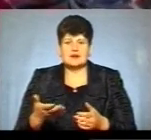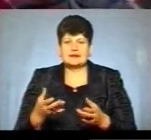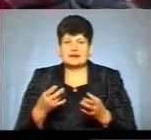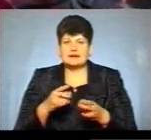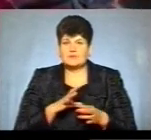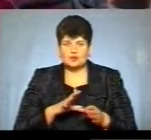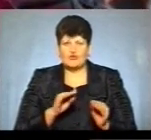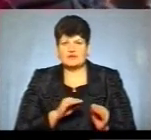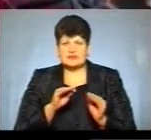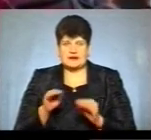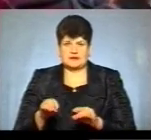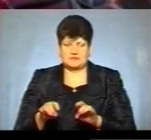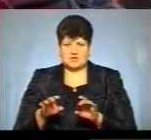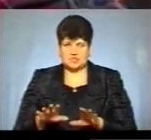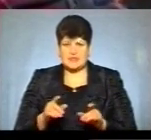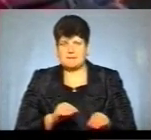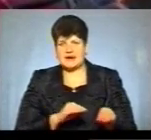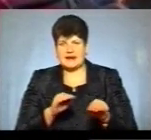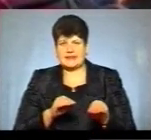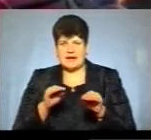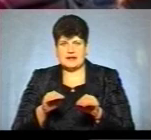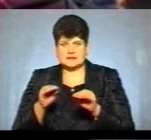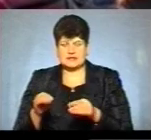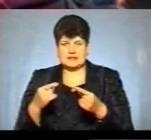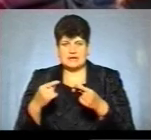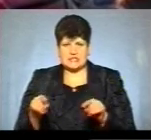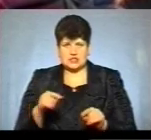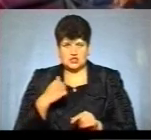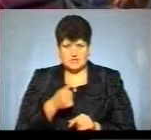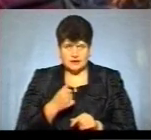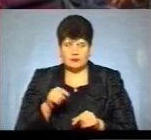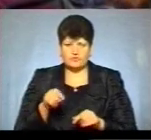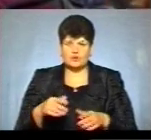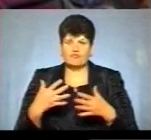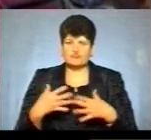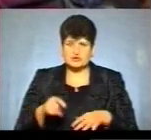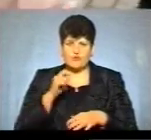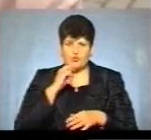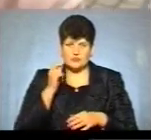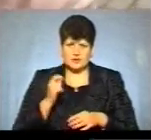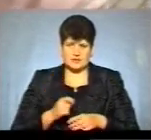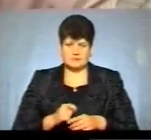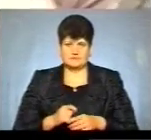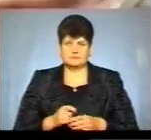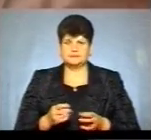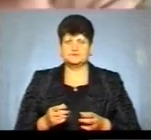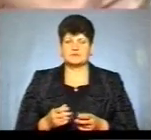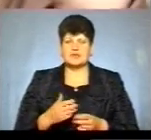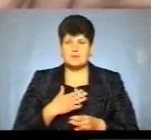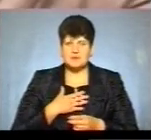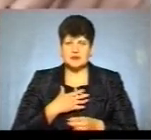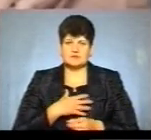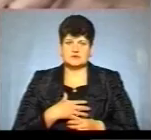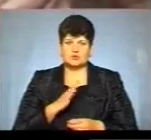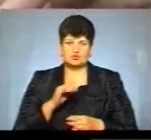стало відкладеним рішенням. Не перенеслись, не дай Бог, на інший рік, тому що воно вже в Україні перезріло. Для мене важливо